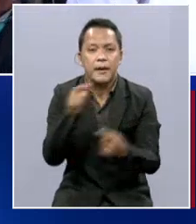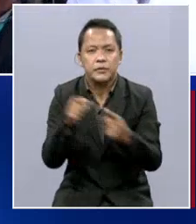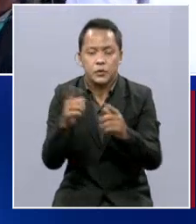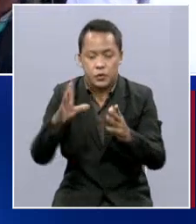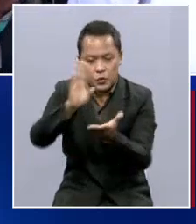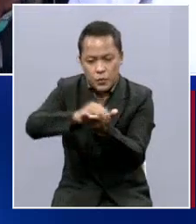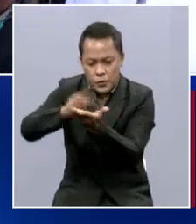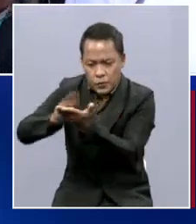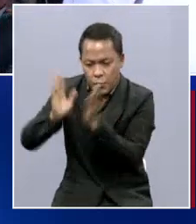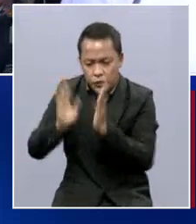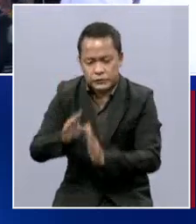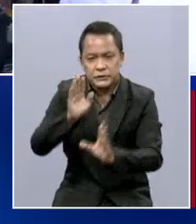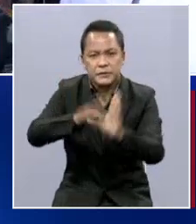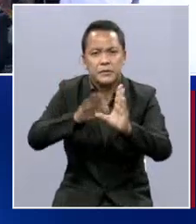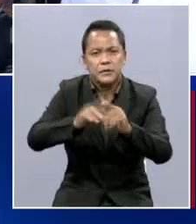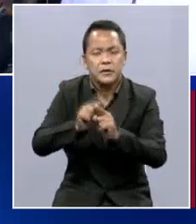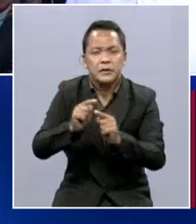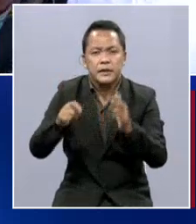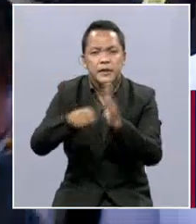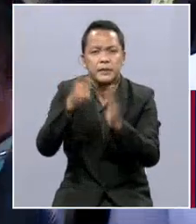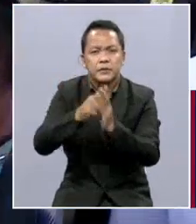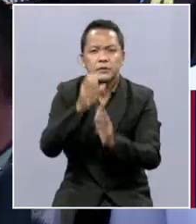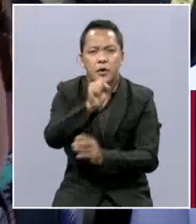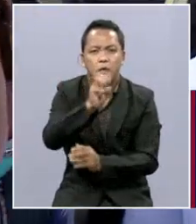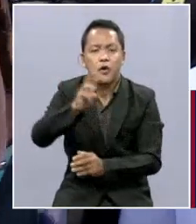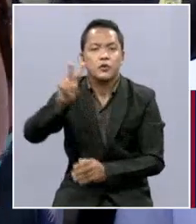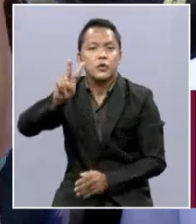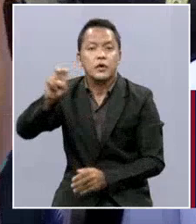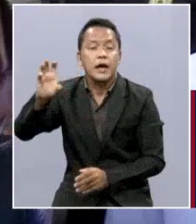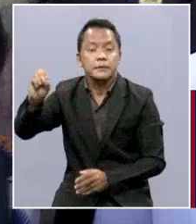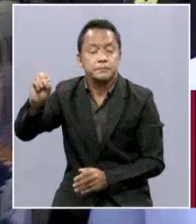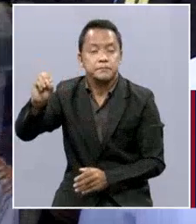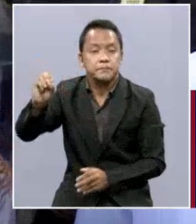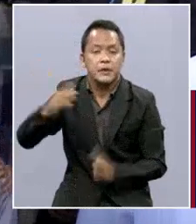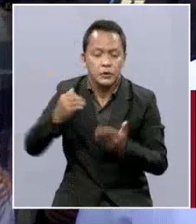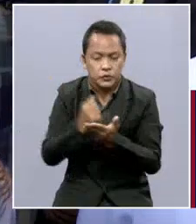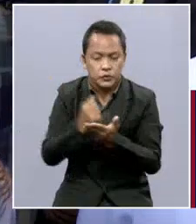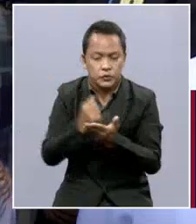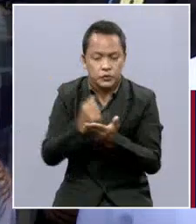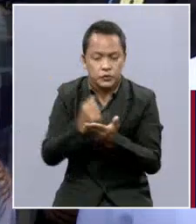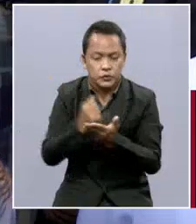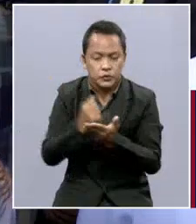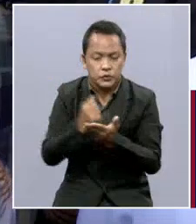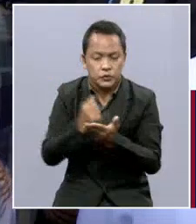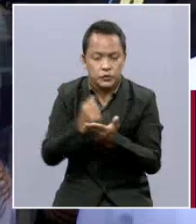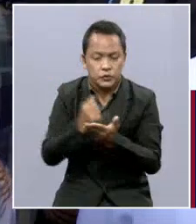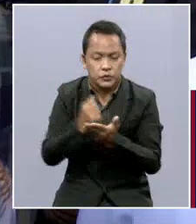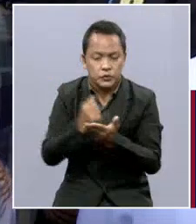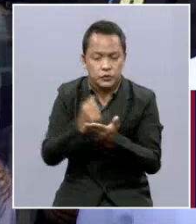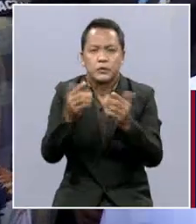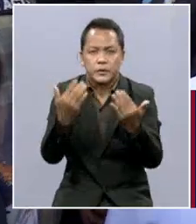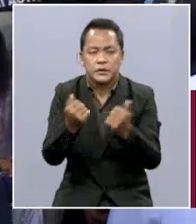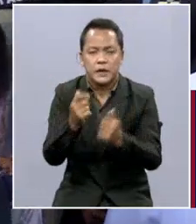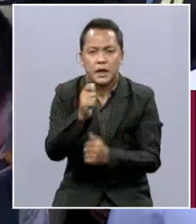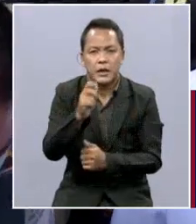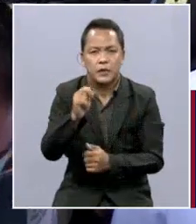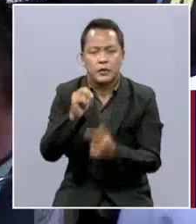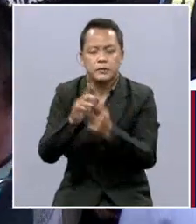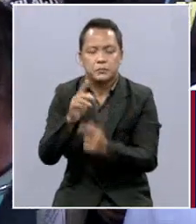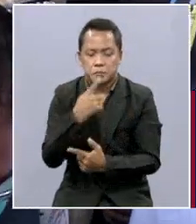ของการรวบรวมเสียงล่ะเพราะว่ามันมีเรื่องของปัจจัยสวอีก 250เสียงที่สนับสนุนท่านนายกอยู่เนี่ยนะคือเรื่องนี้คุณอนุทิน